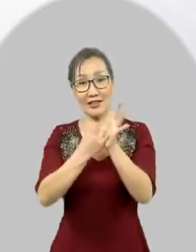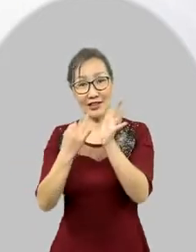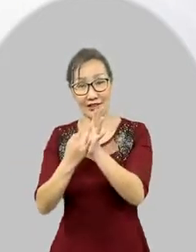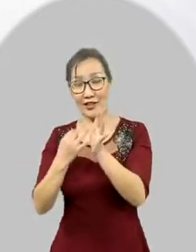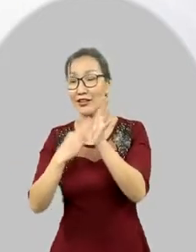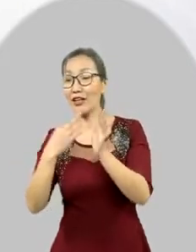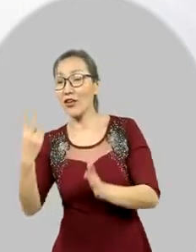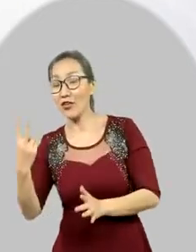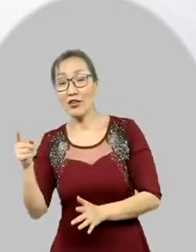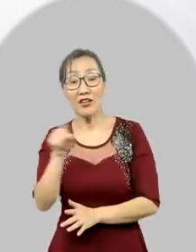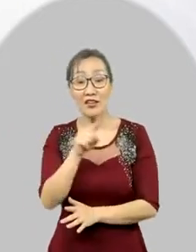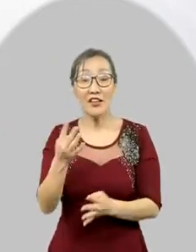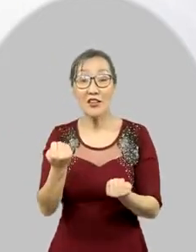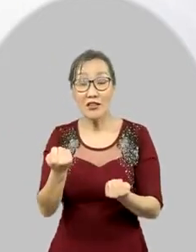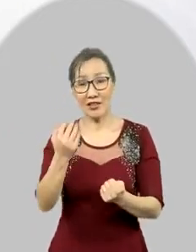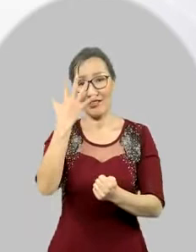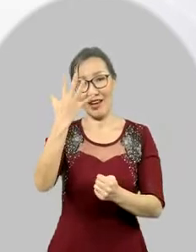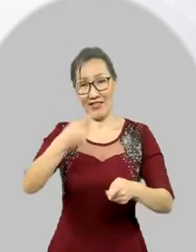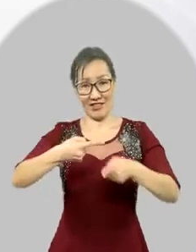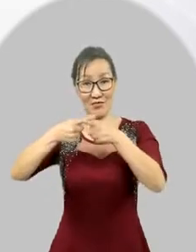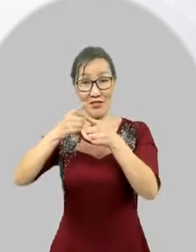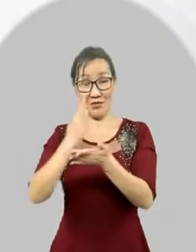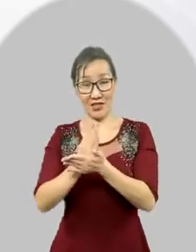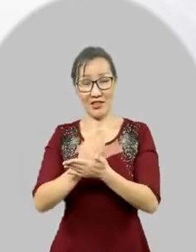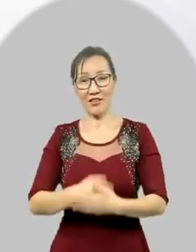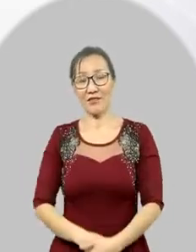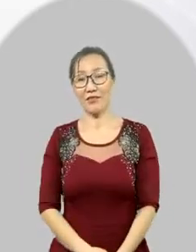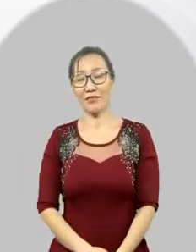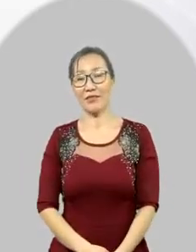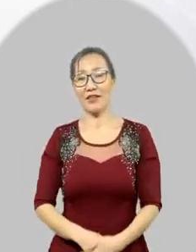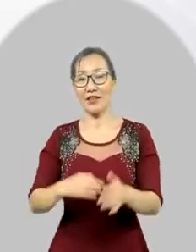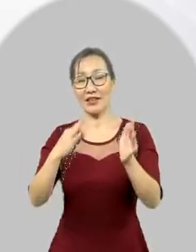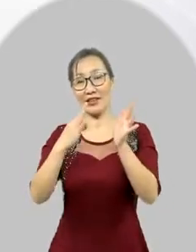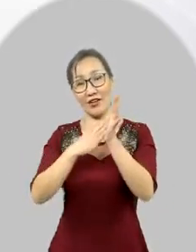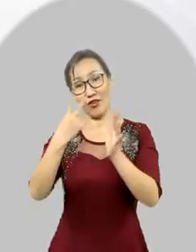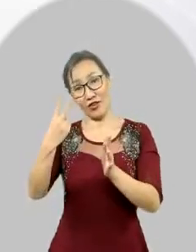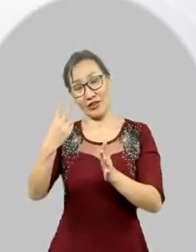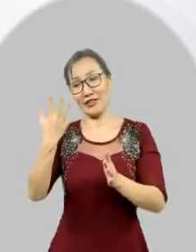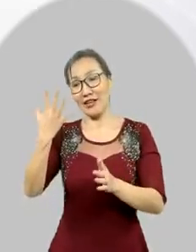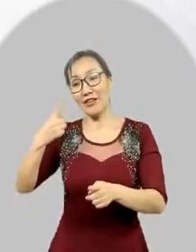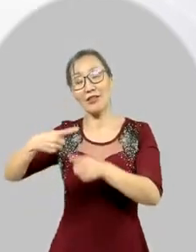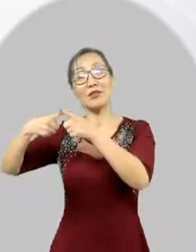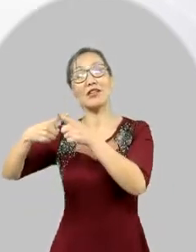77, 82. Мөн 5-аар нэмэгдсэн байна. 82, 5-аар нэмэгдээд